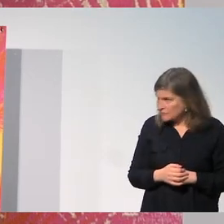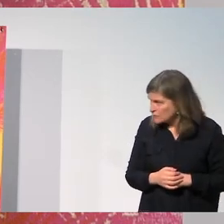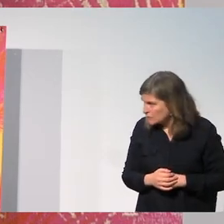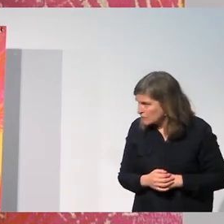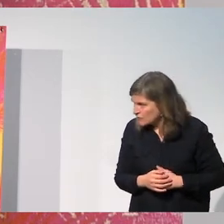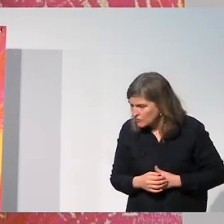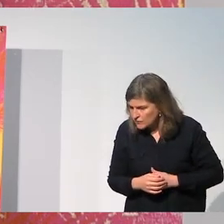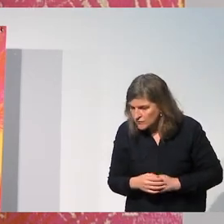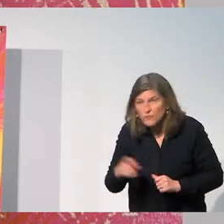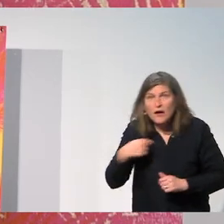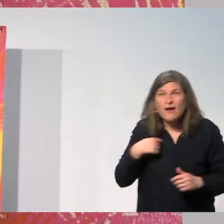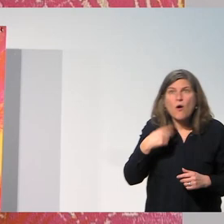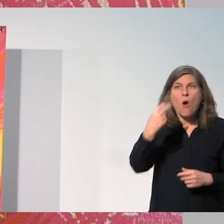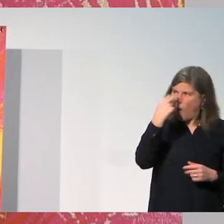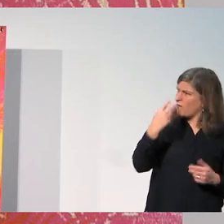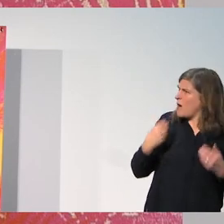ou pas, je ne sais pas.